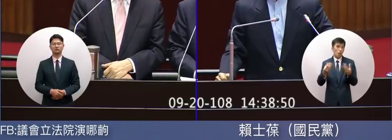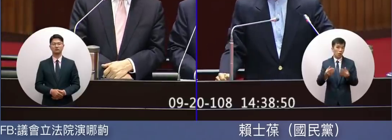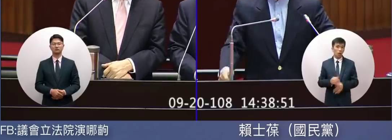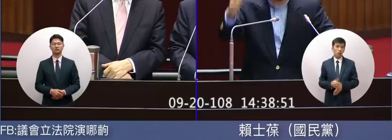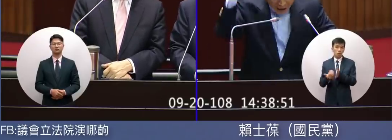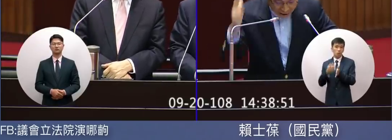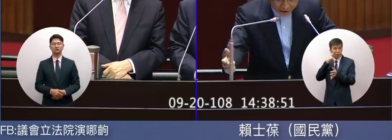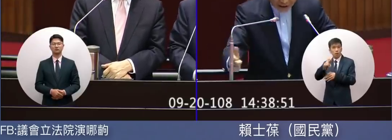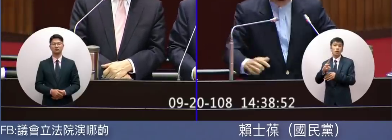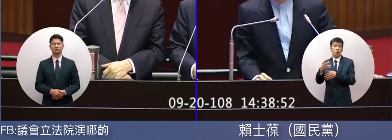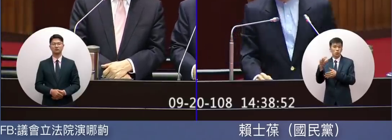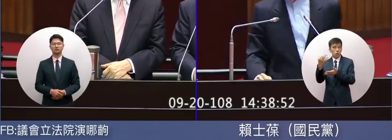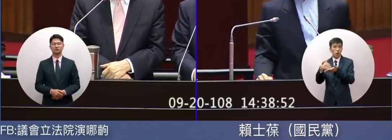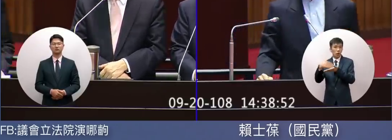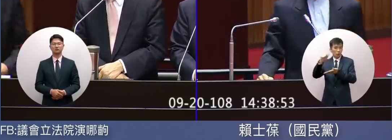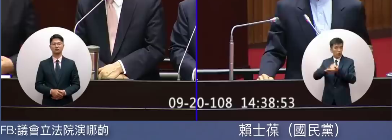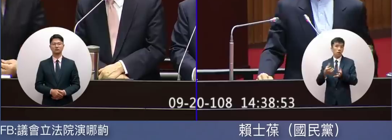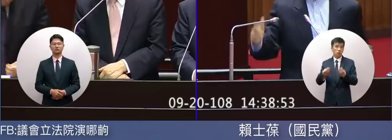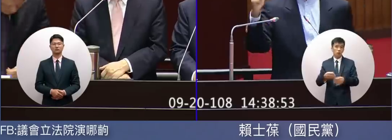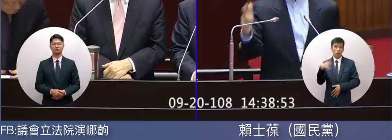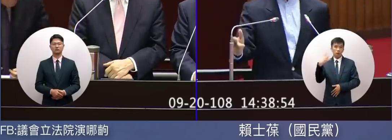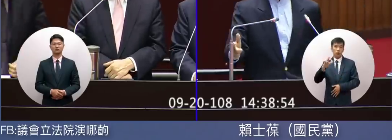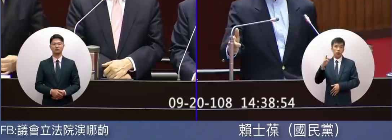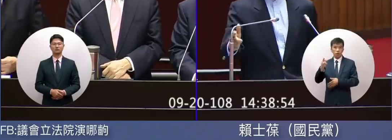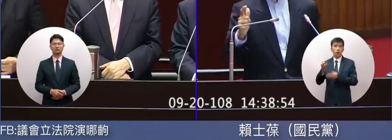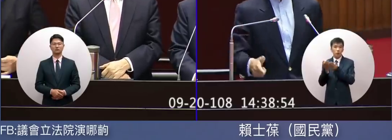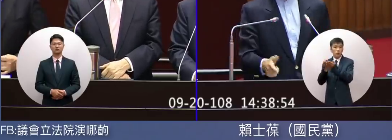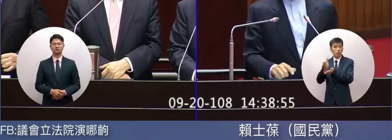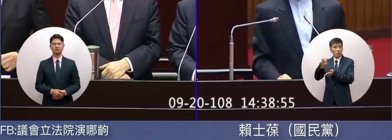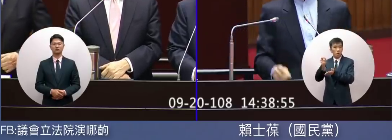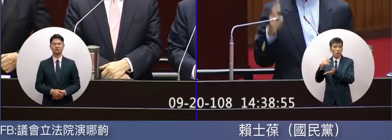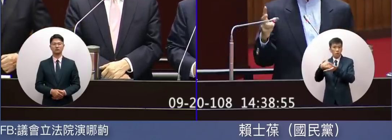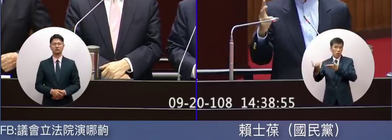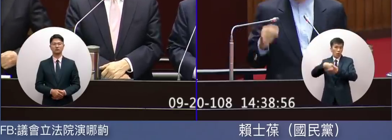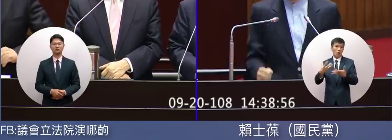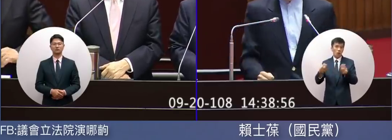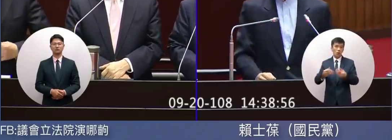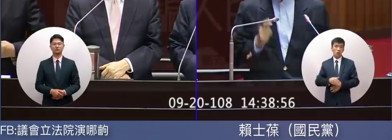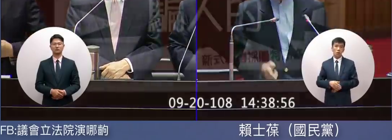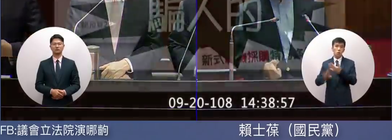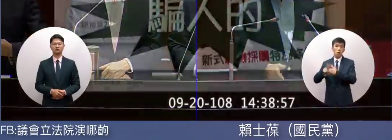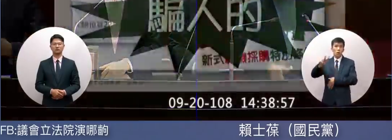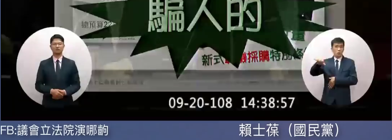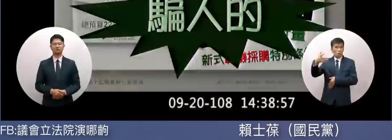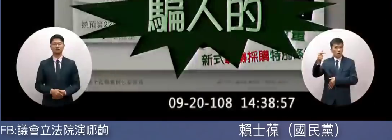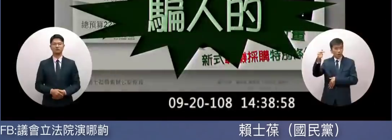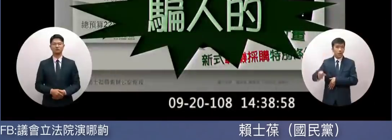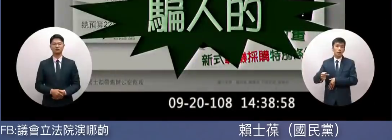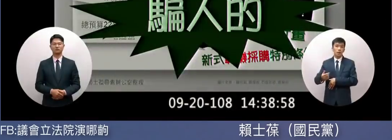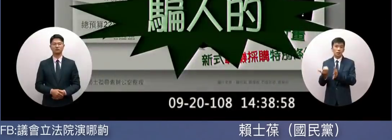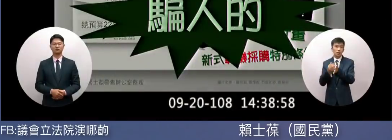进来，这一次还有战机的采购特别条例没有纳进来，2500亿前瞻计